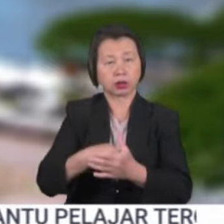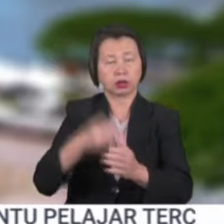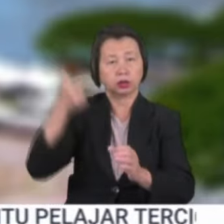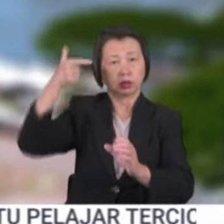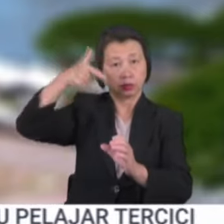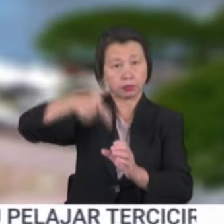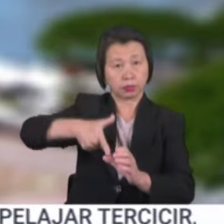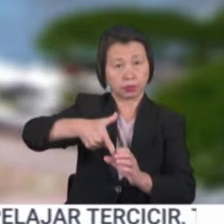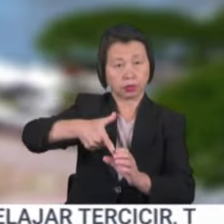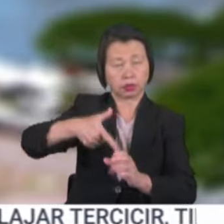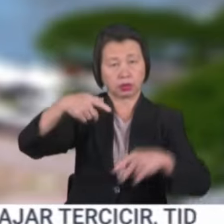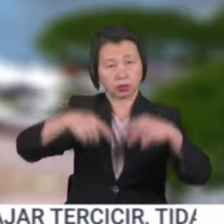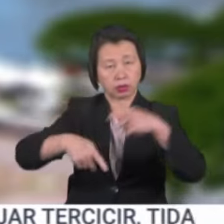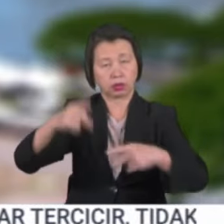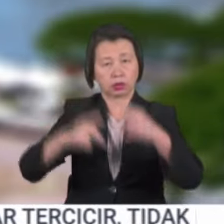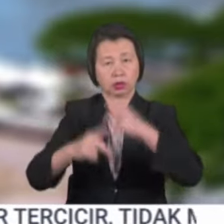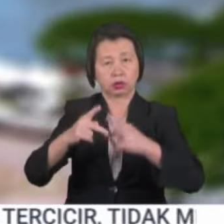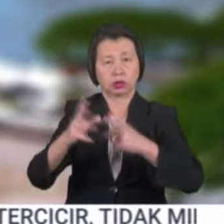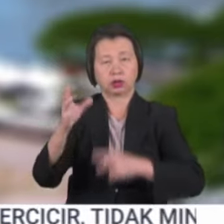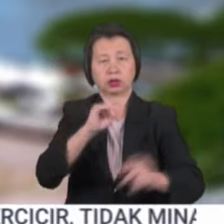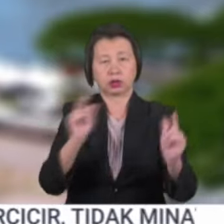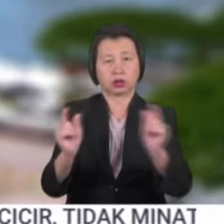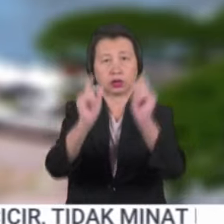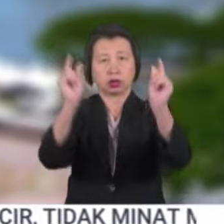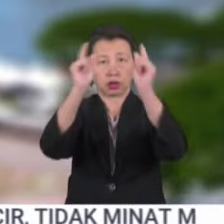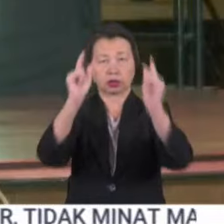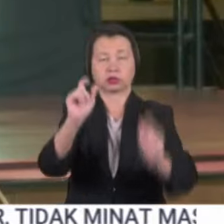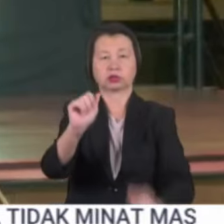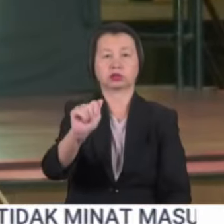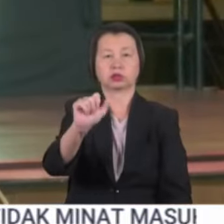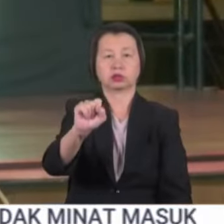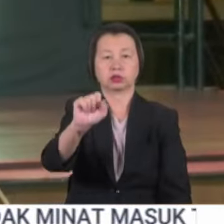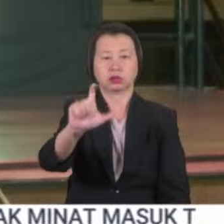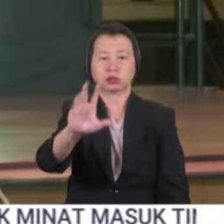petroleum, petrokimia dan gas asli.